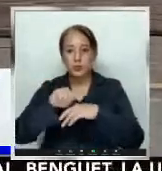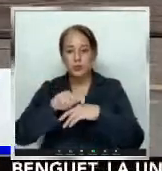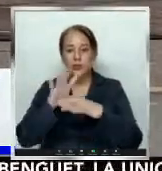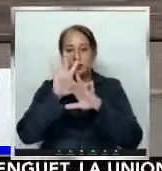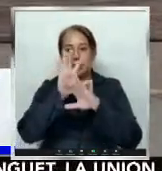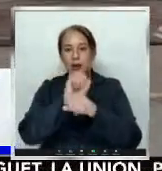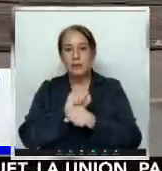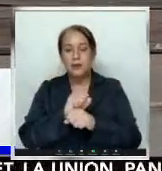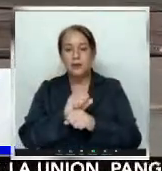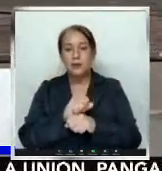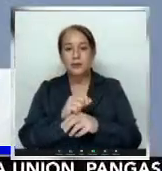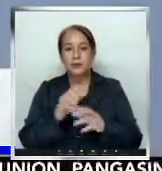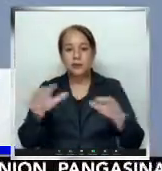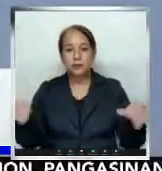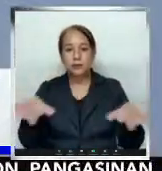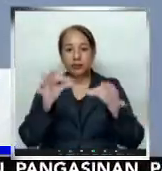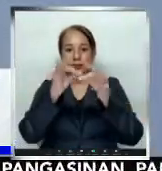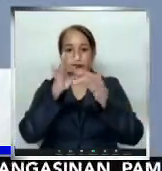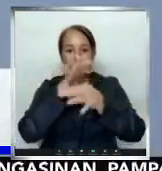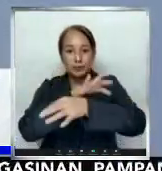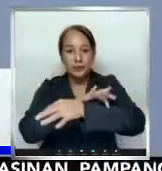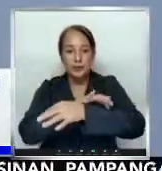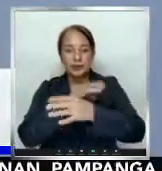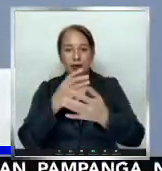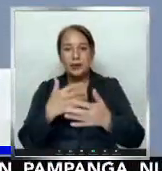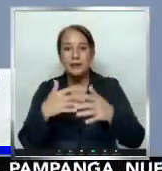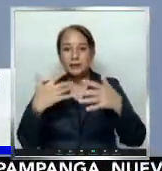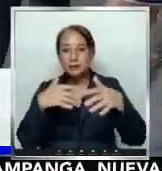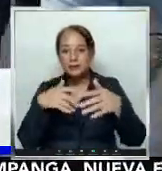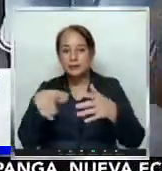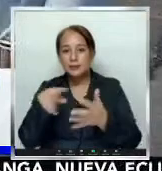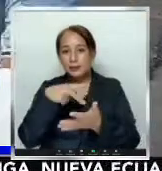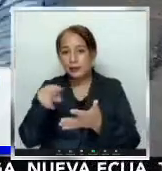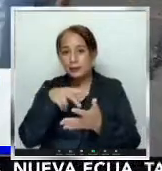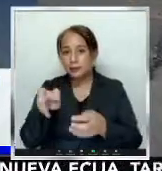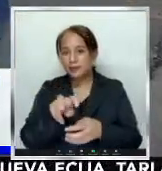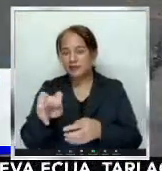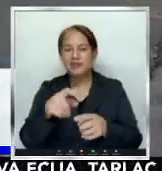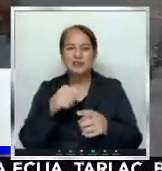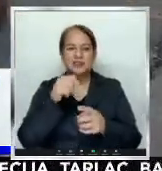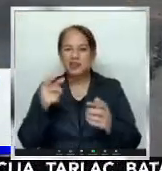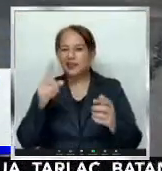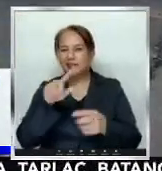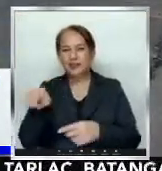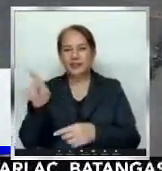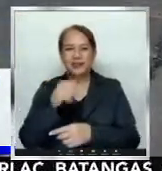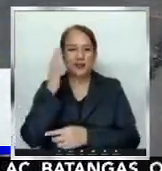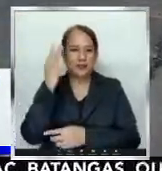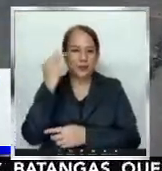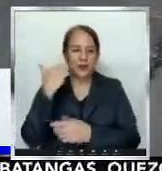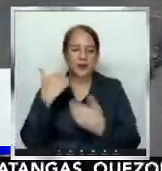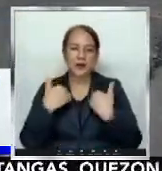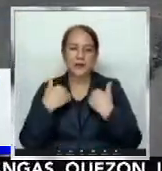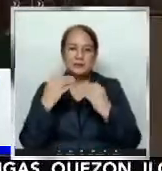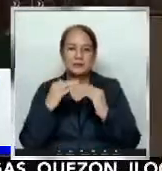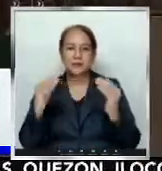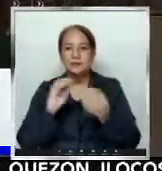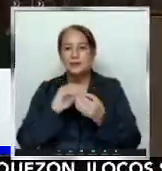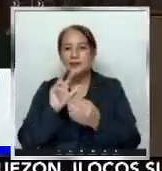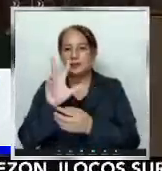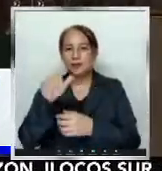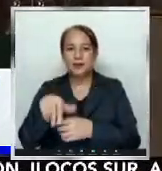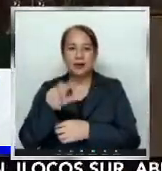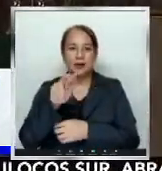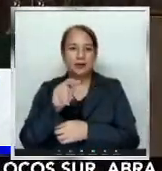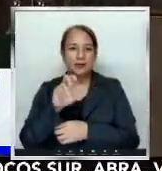misa at lakbay sayaw. Hindi muna mangyayari sa taong ito habang umiiral ang Alert Level 3 sa NCR. Tulad